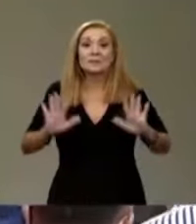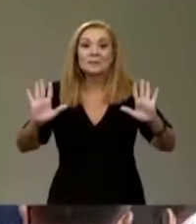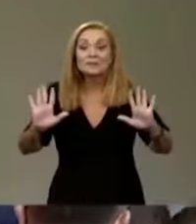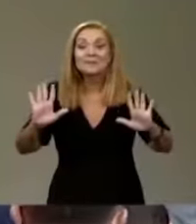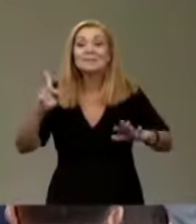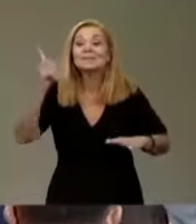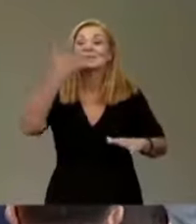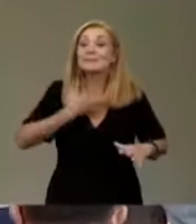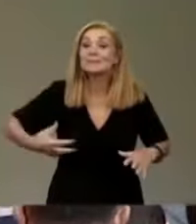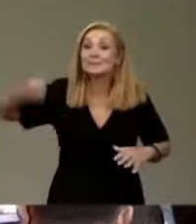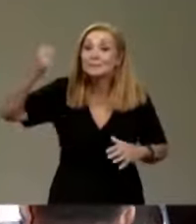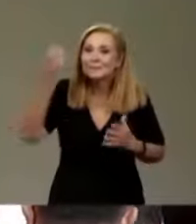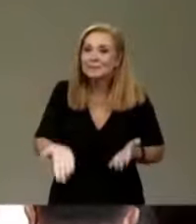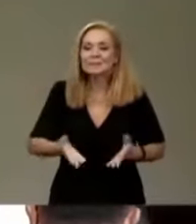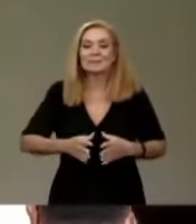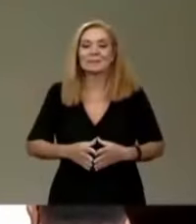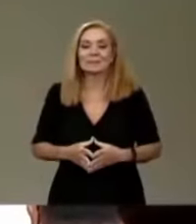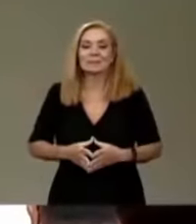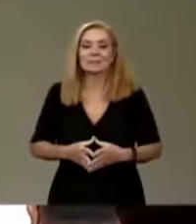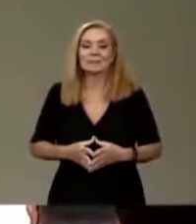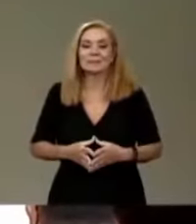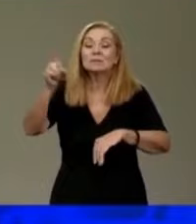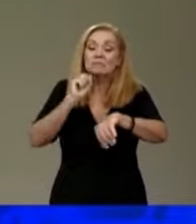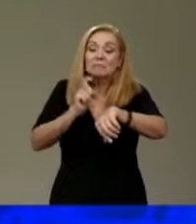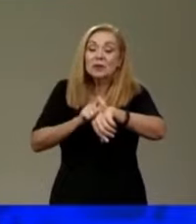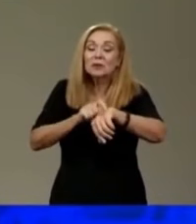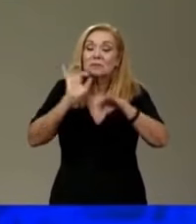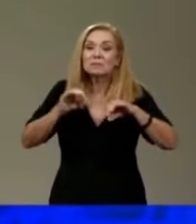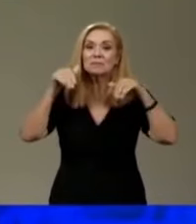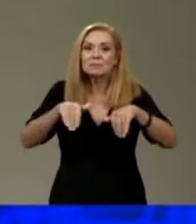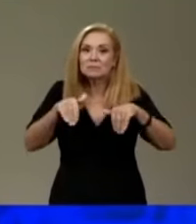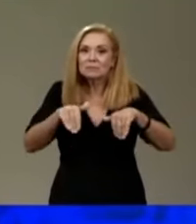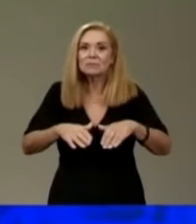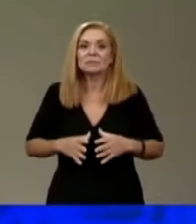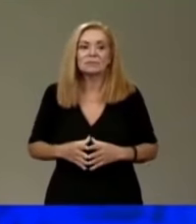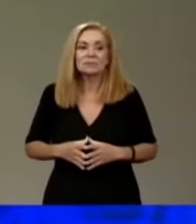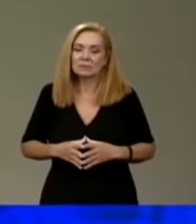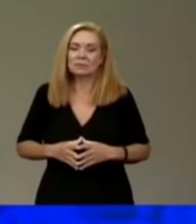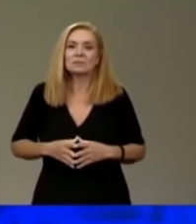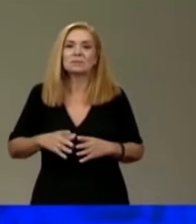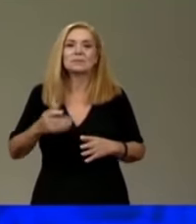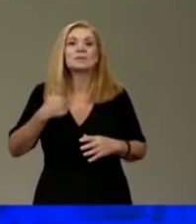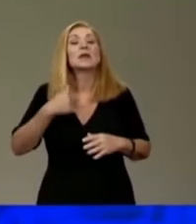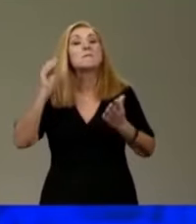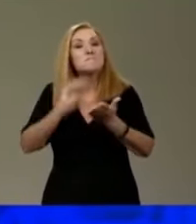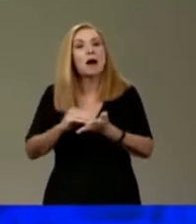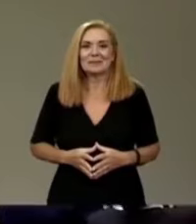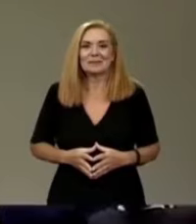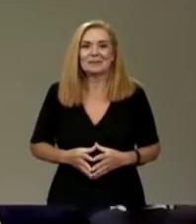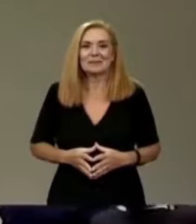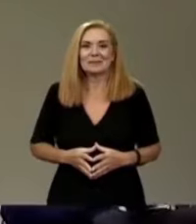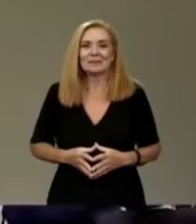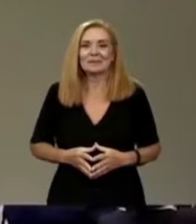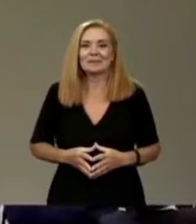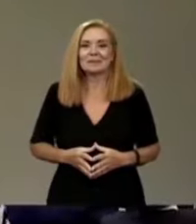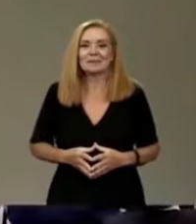Παναγιώτατε. Greek Prime Minister Kyriakos Mitsotakis has presented his economic agenda for the next year in a speech at the